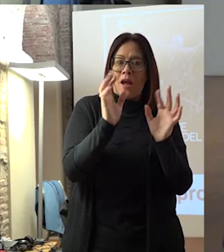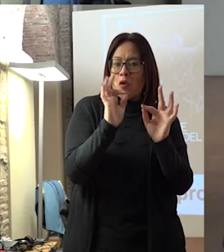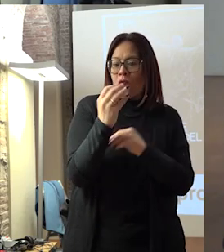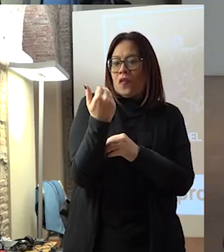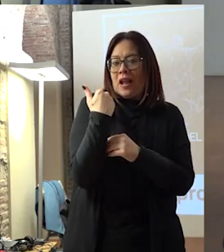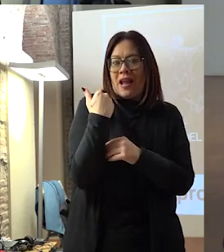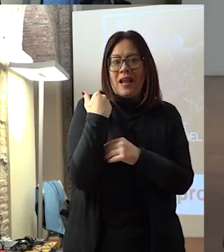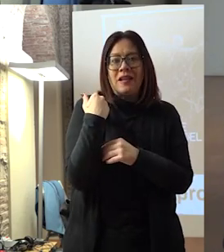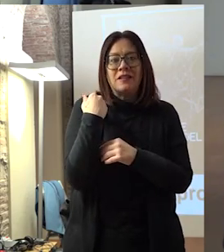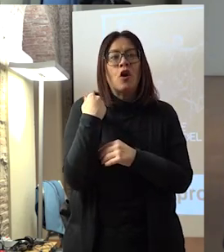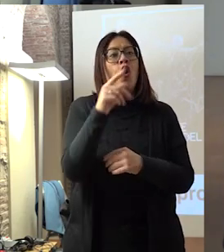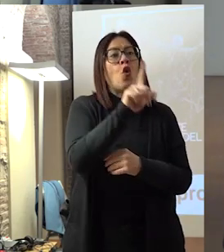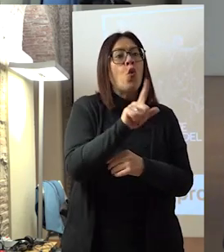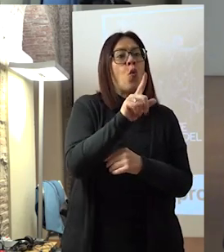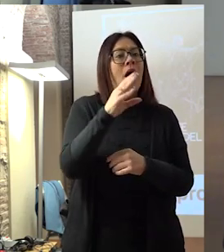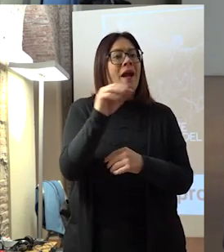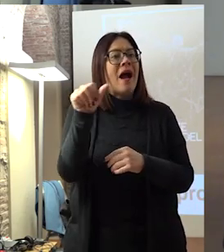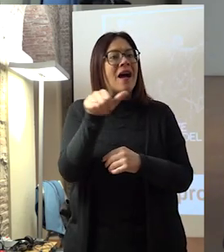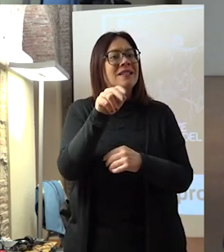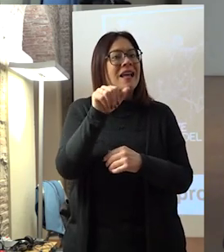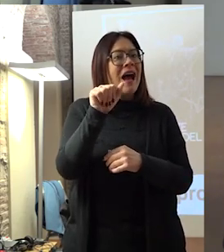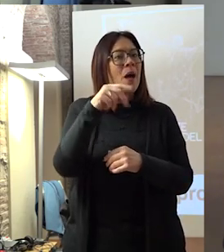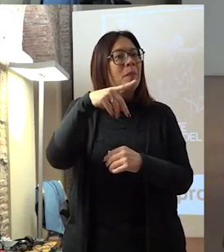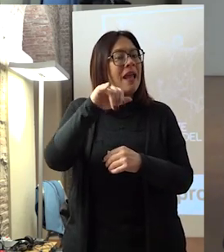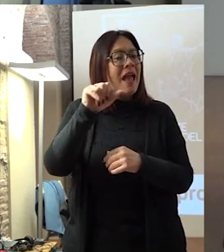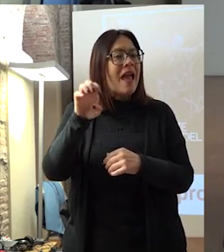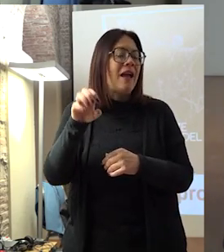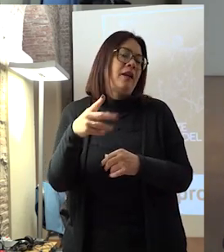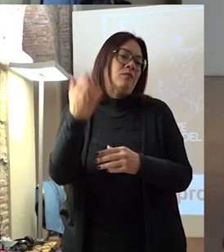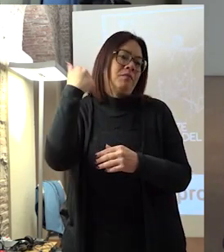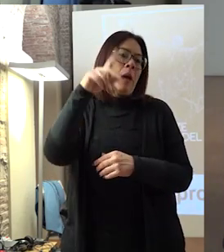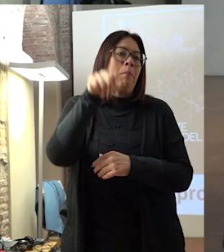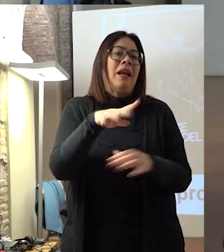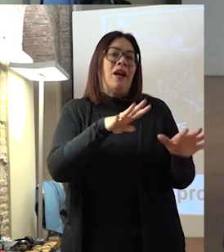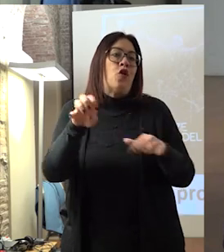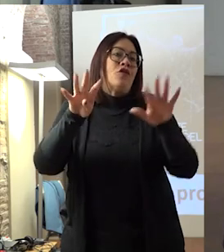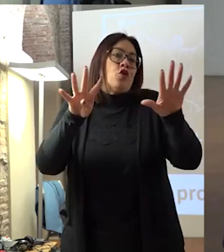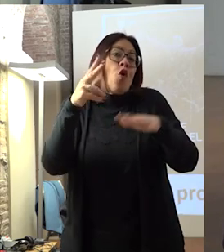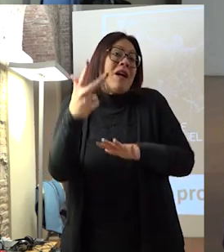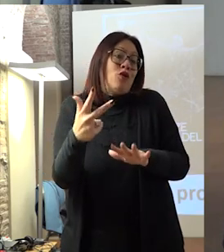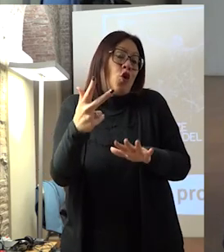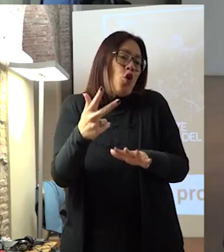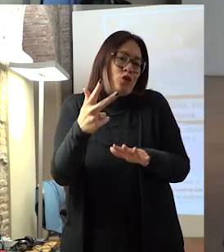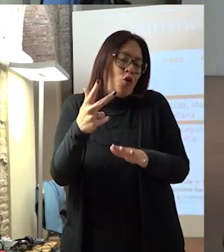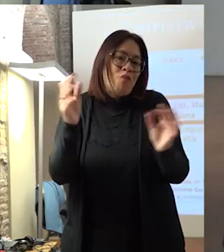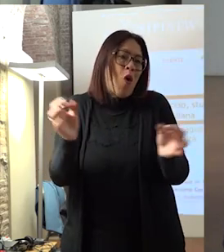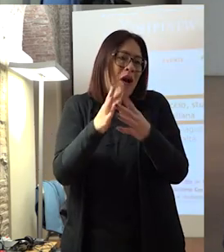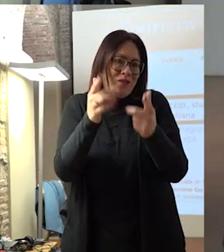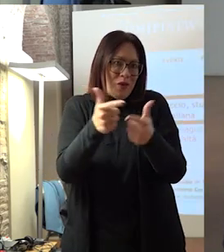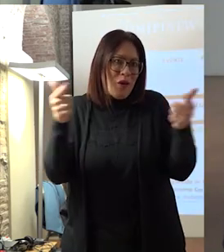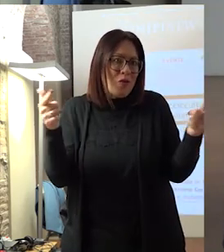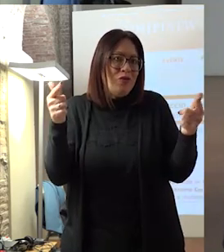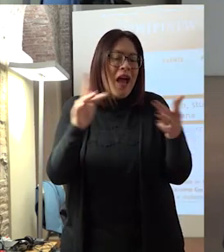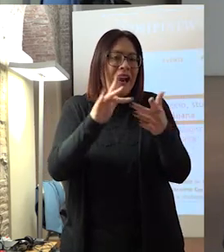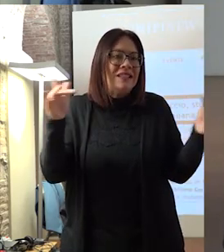perché Luca Casapieri si è laureato nel 1998 e quindi questo tipo di opportunità non l'avevamo ancora